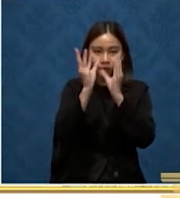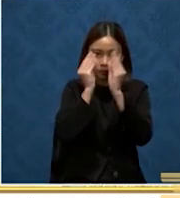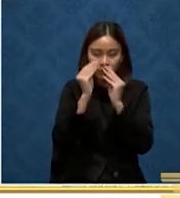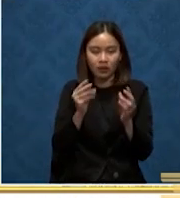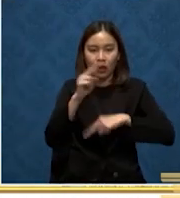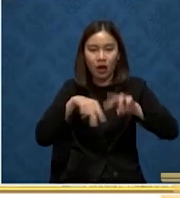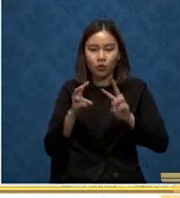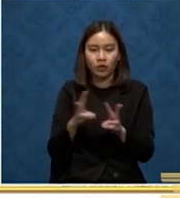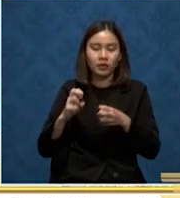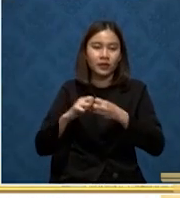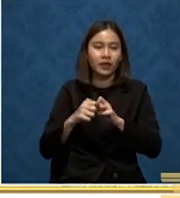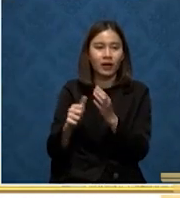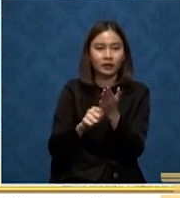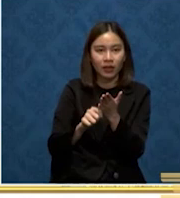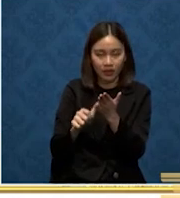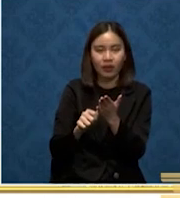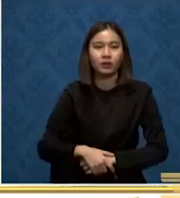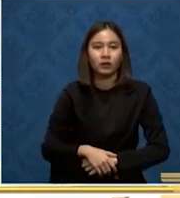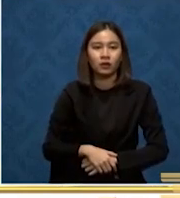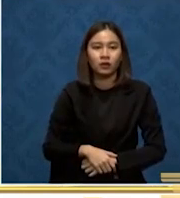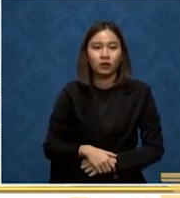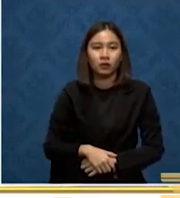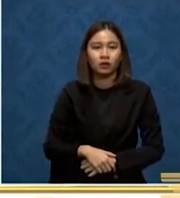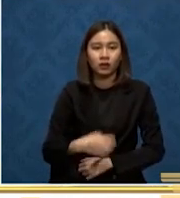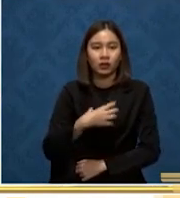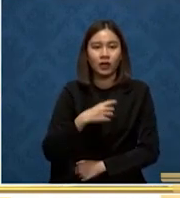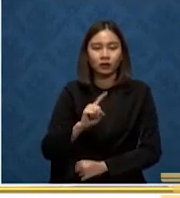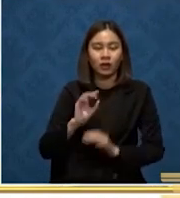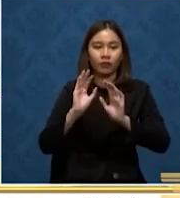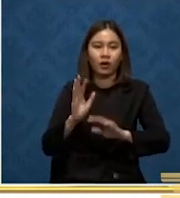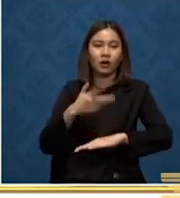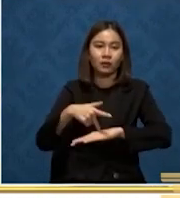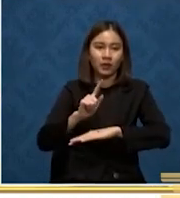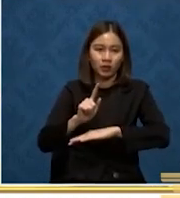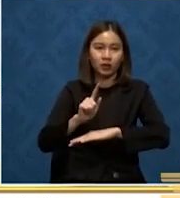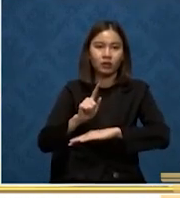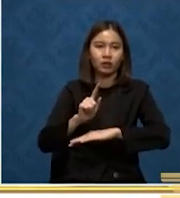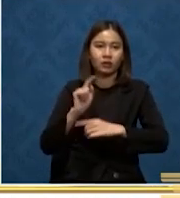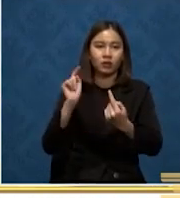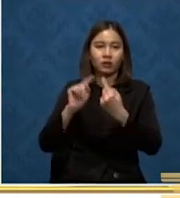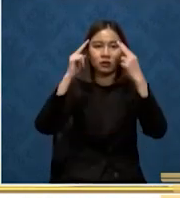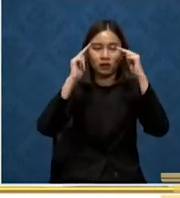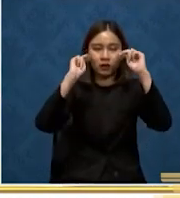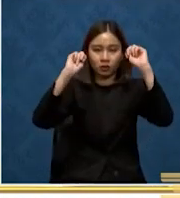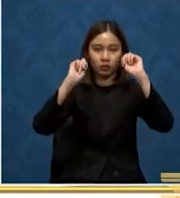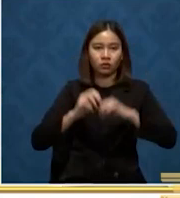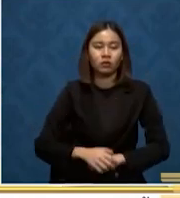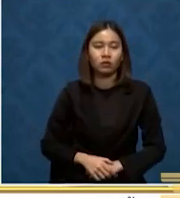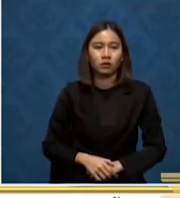าแนวทางแ้ไขประนาลาคาดังเก่าโดยเลงด่วนจึงอยากฝากท่มาธาน ไปถึงทานใยระเมนติ